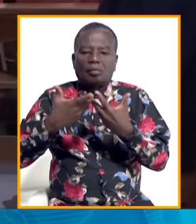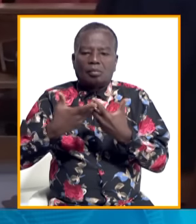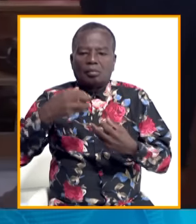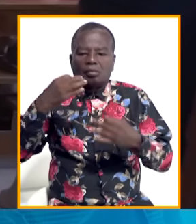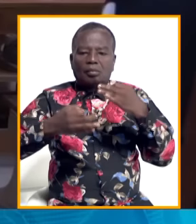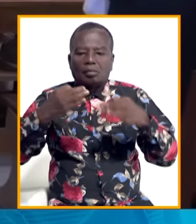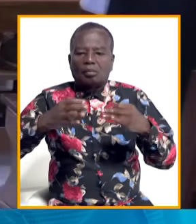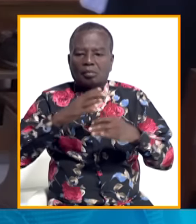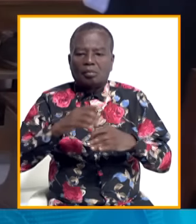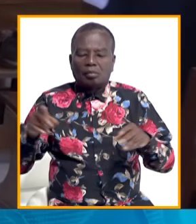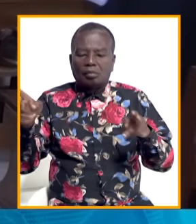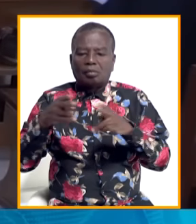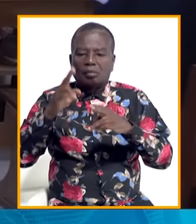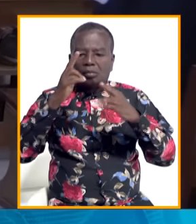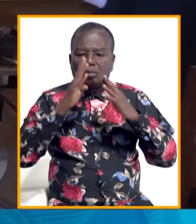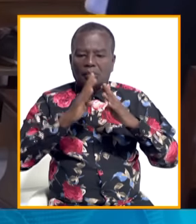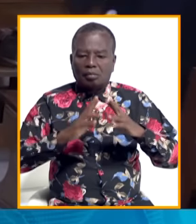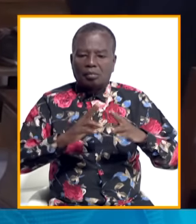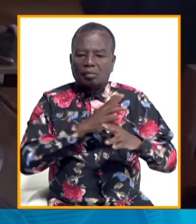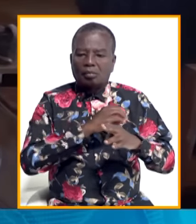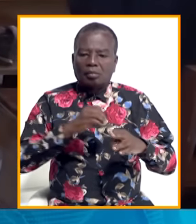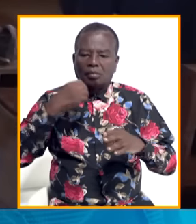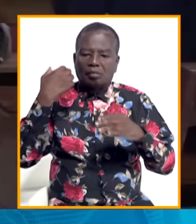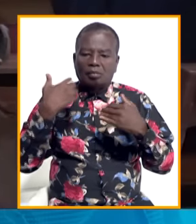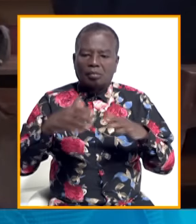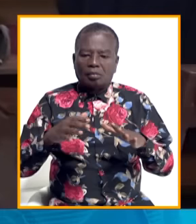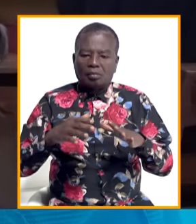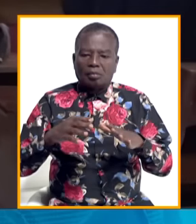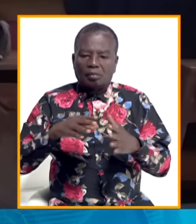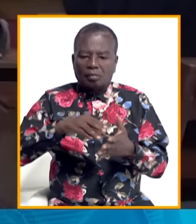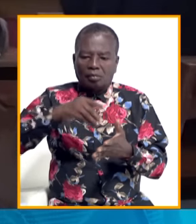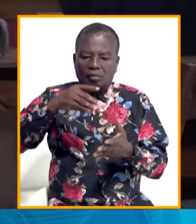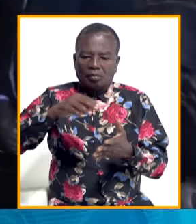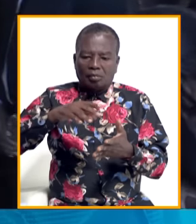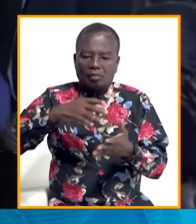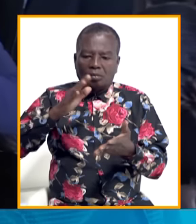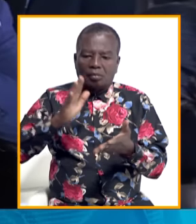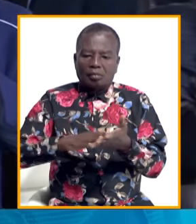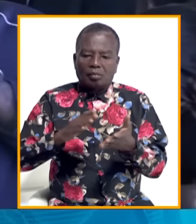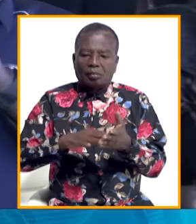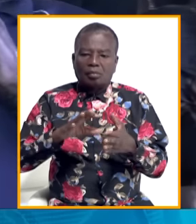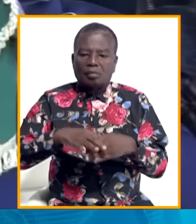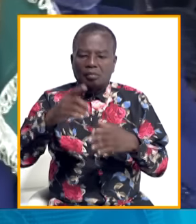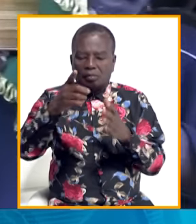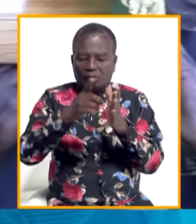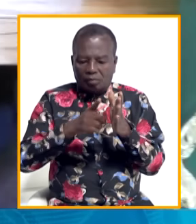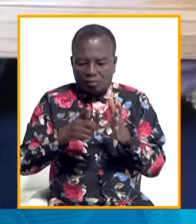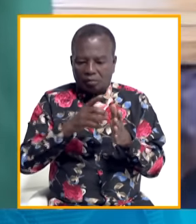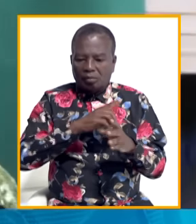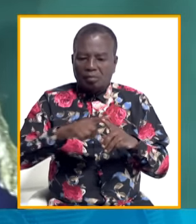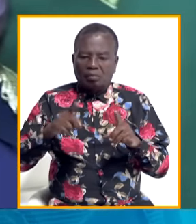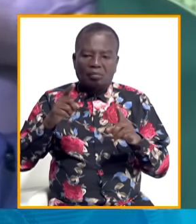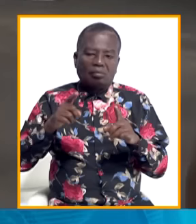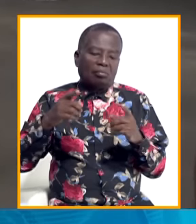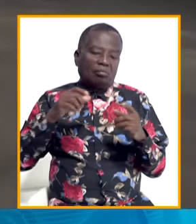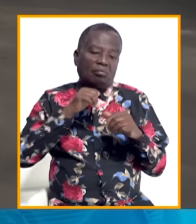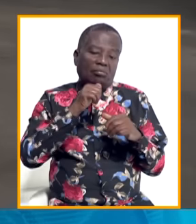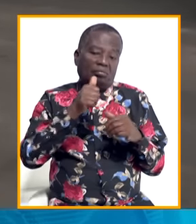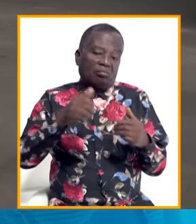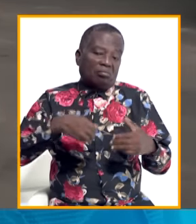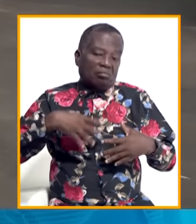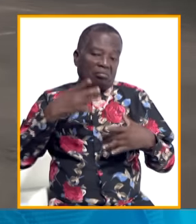Sarah, sa petite fille. Elle vient d'ailleurs de terminer ses études de droit, mais n'aura pas eu la chance d'exercer du vivant de celui qu'elle